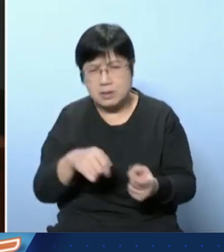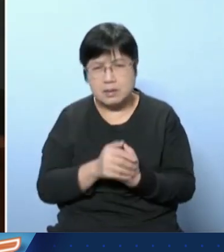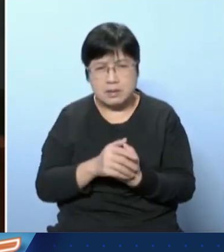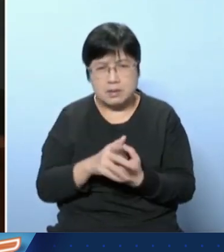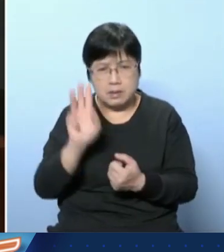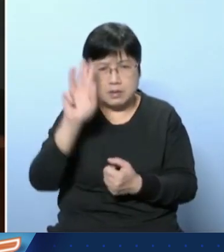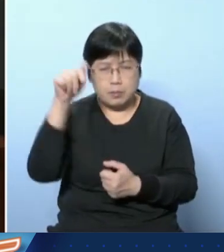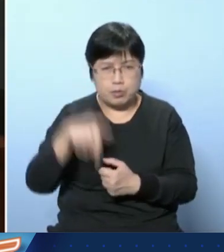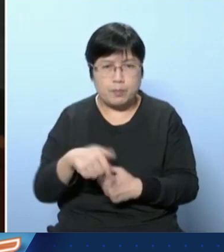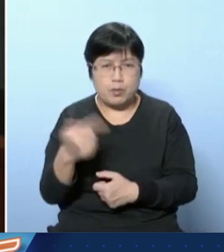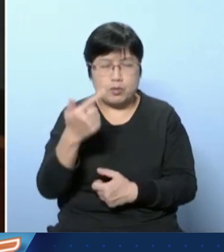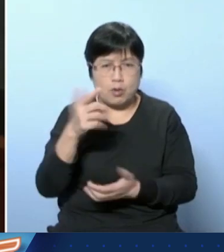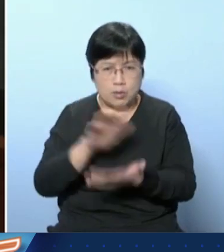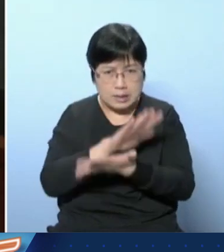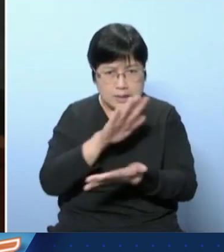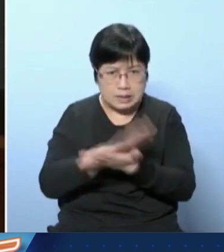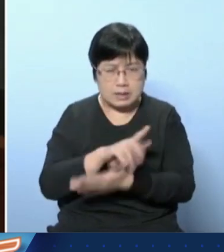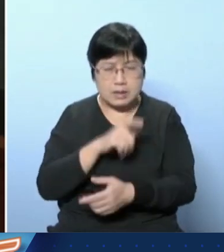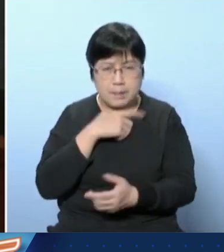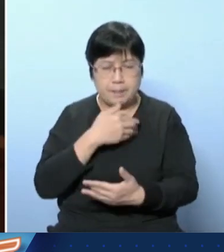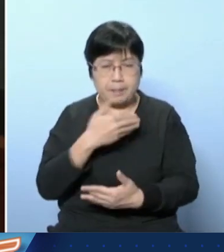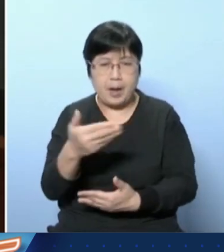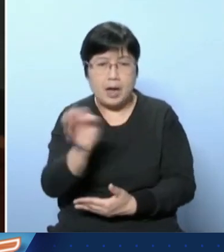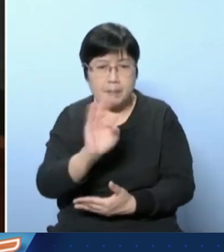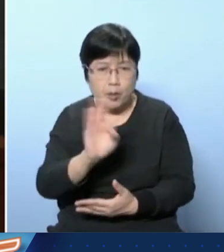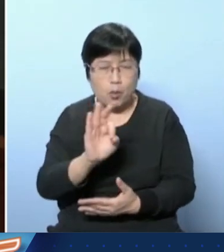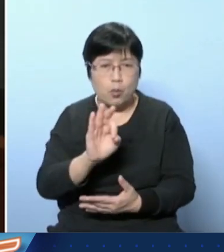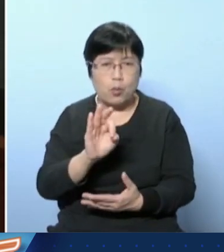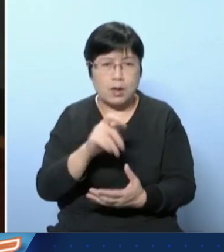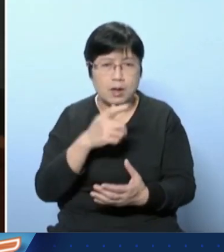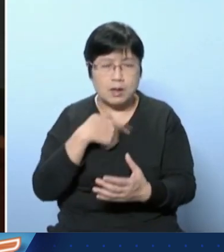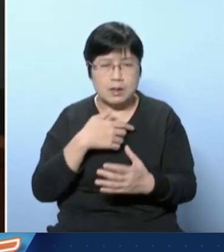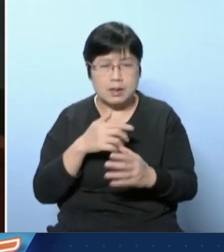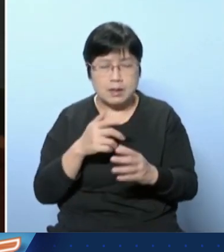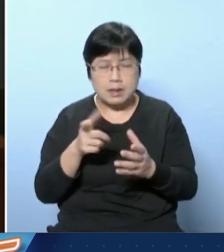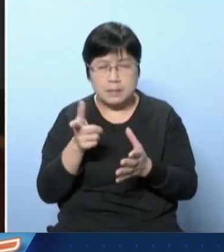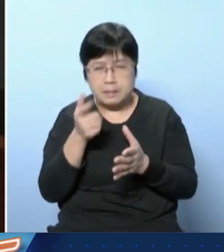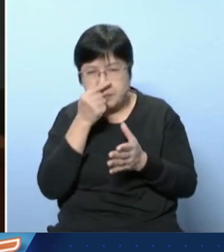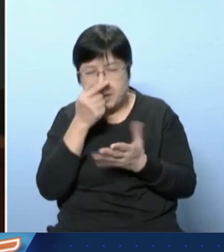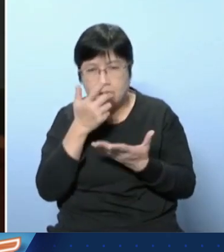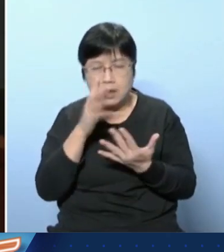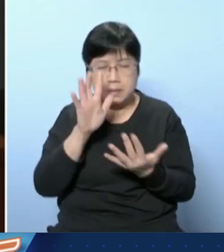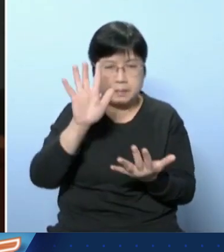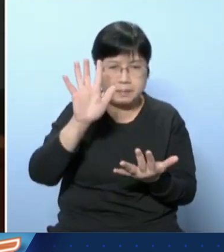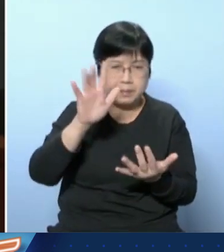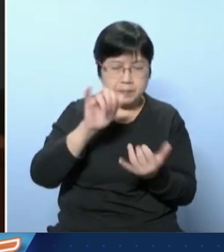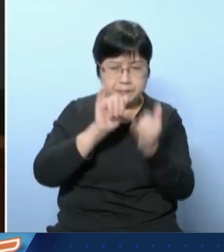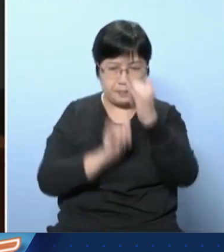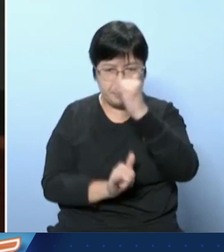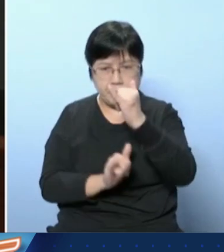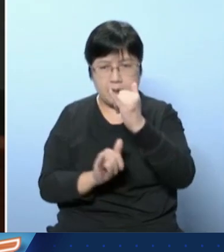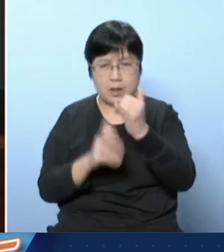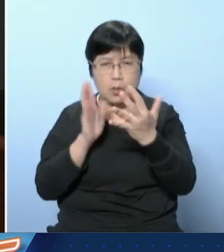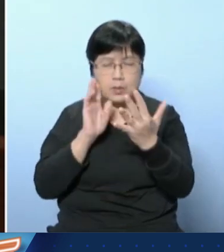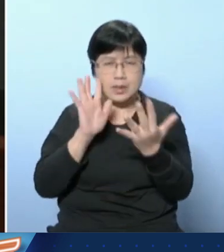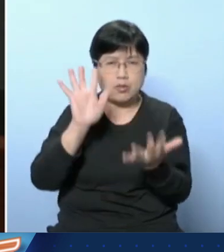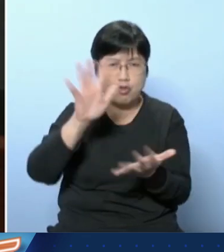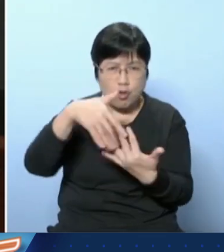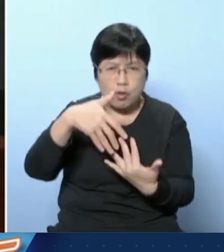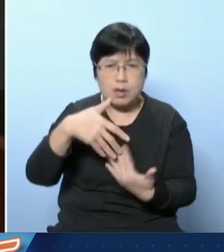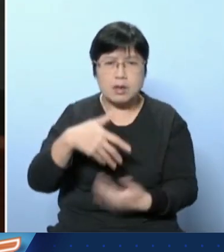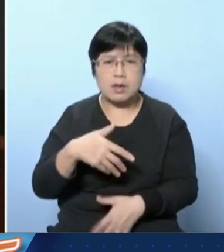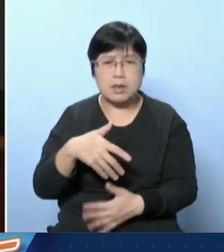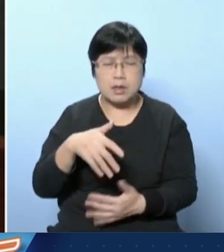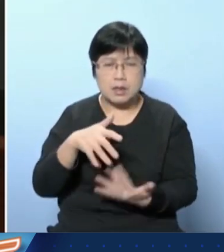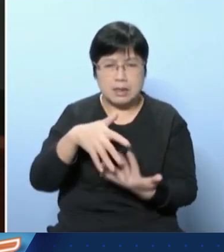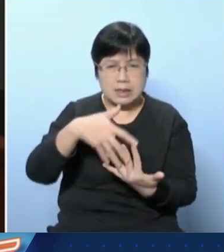實喺深水埗亦都好多年咧，有啲嘅無牌照嘅太空倉或者農屋咧，其實咧都係一啲好突出嘅問題，真係需要咧考慮咧同時